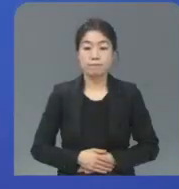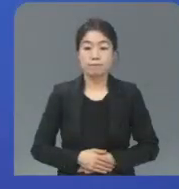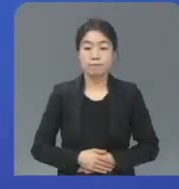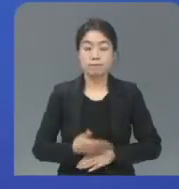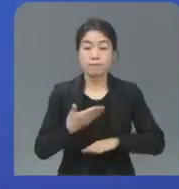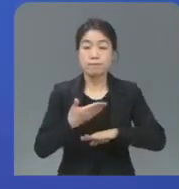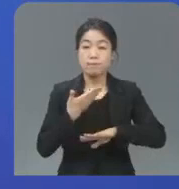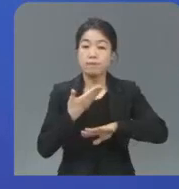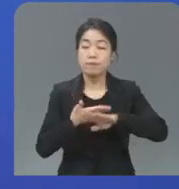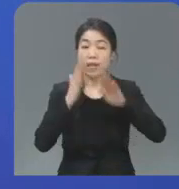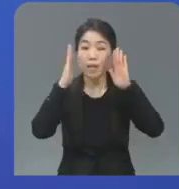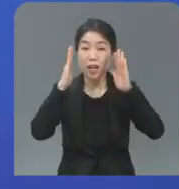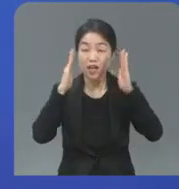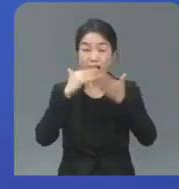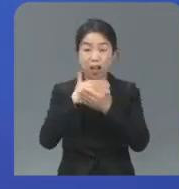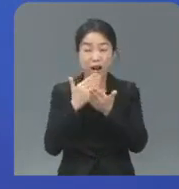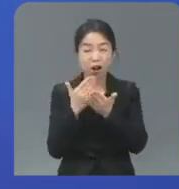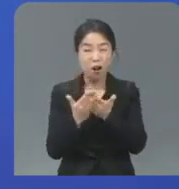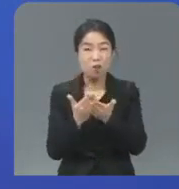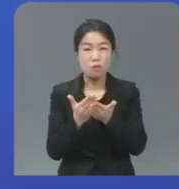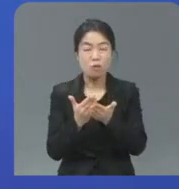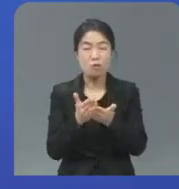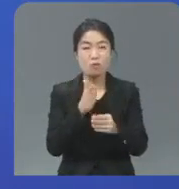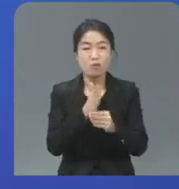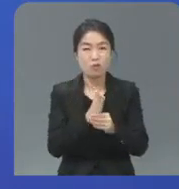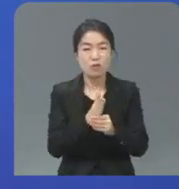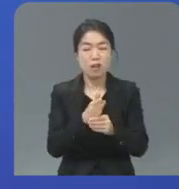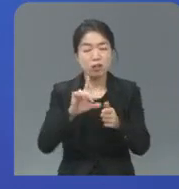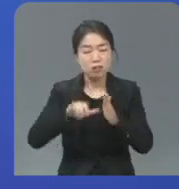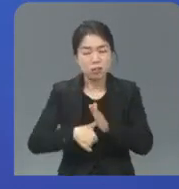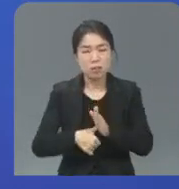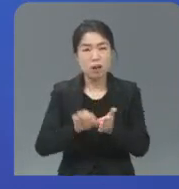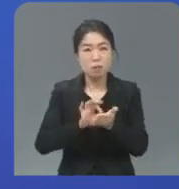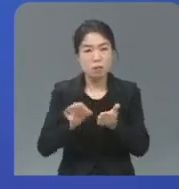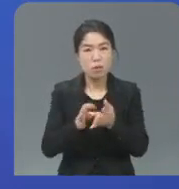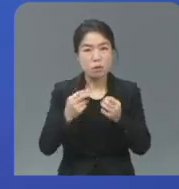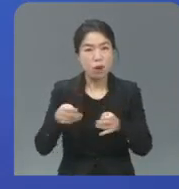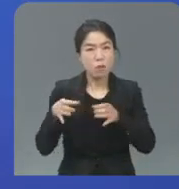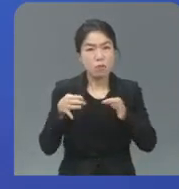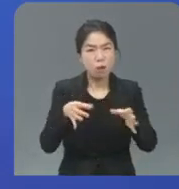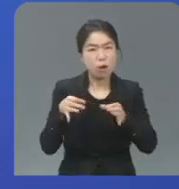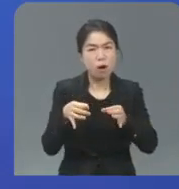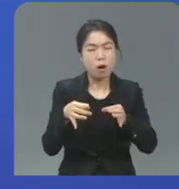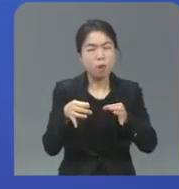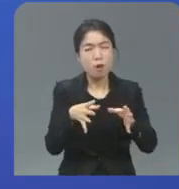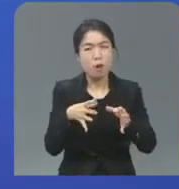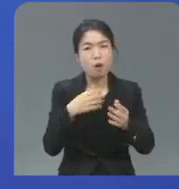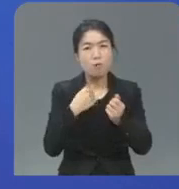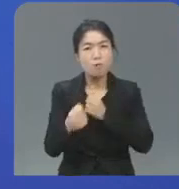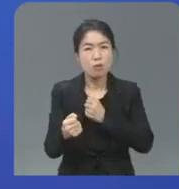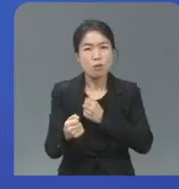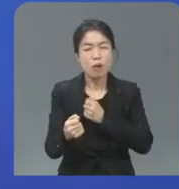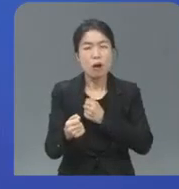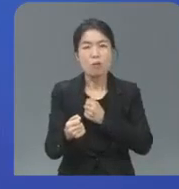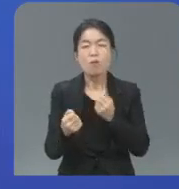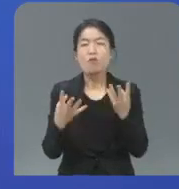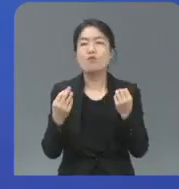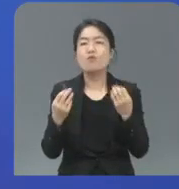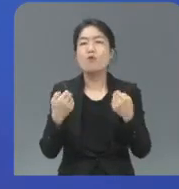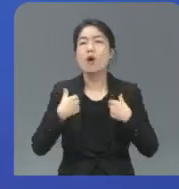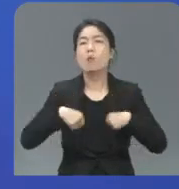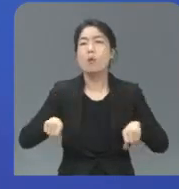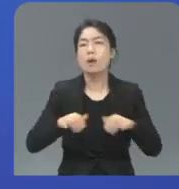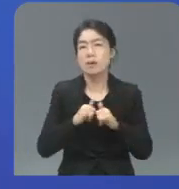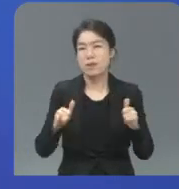다른 과목에 위해 시간과 비용 투자를 많이 하는데도 수학을 포기한 사람이라는 뜻의 이른바 수포자라는 말이 생길